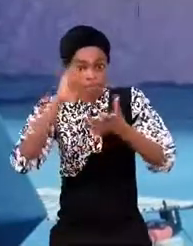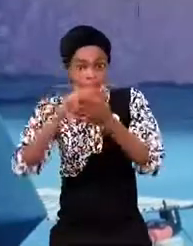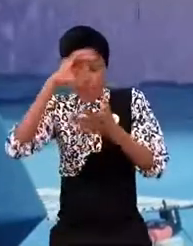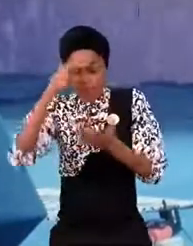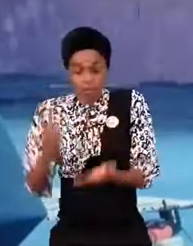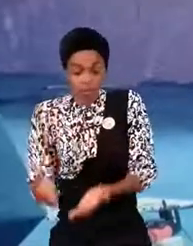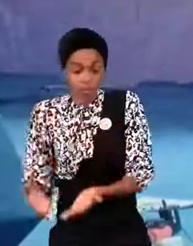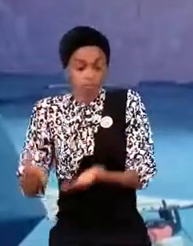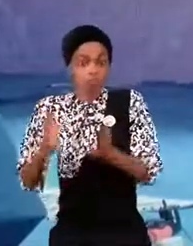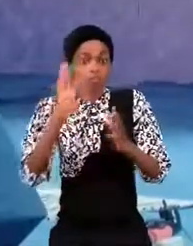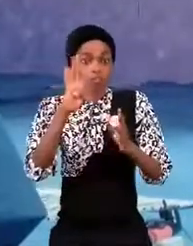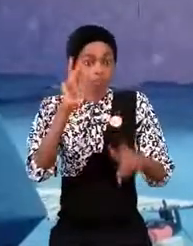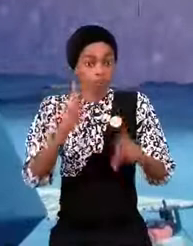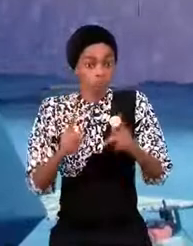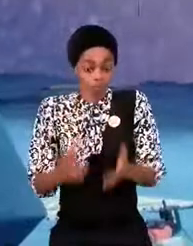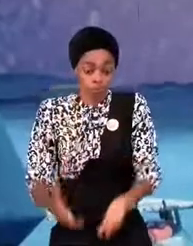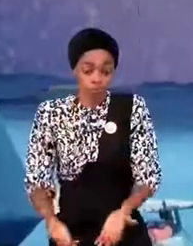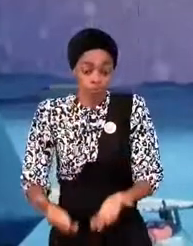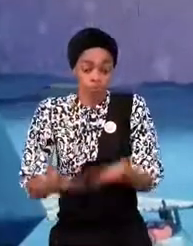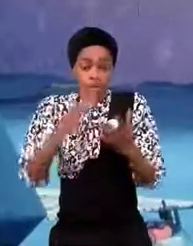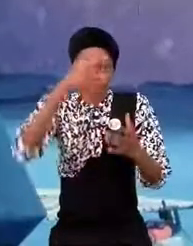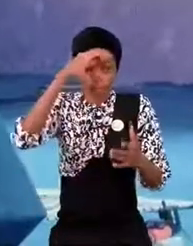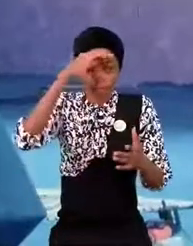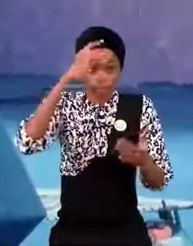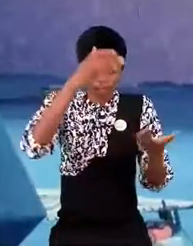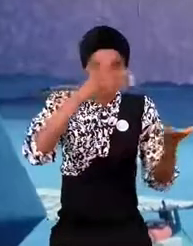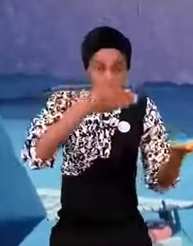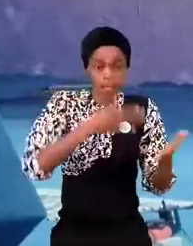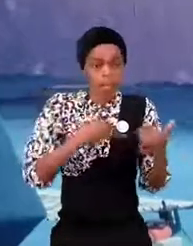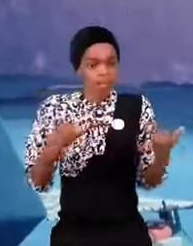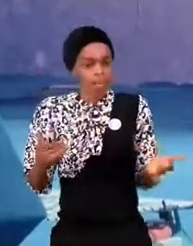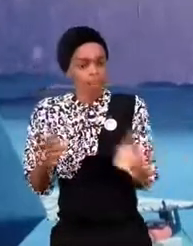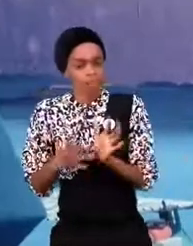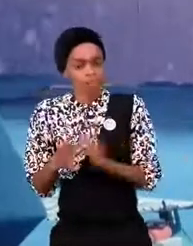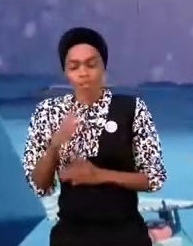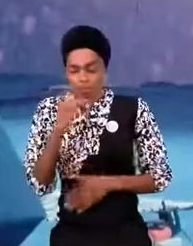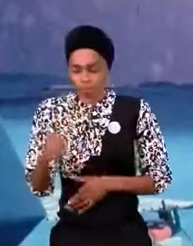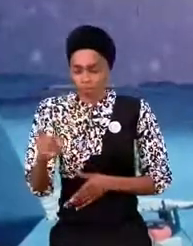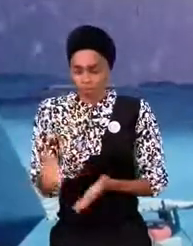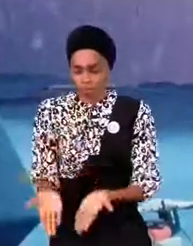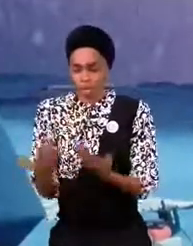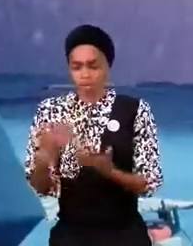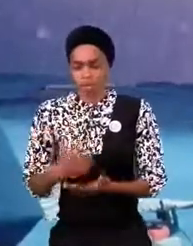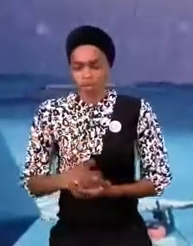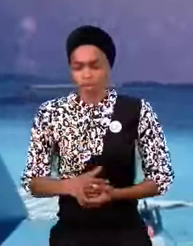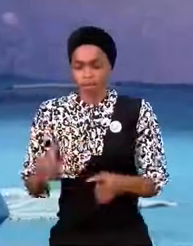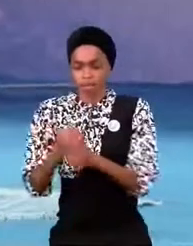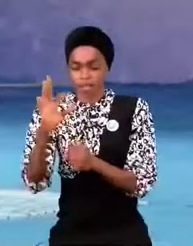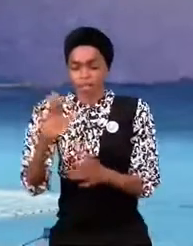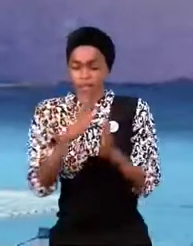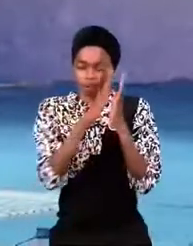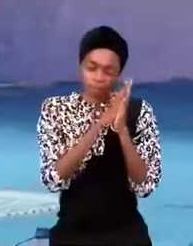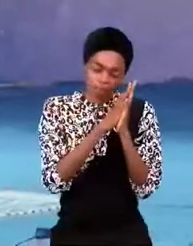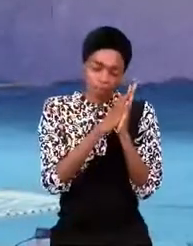dit, lève-toi, prends ton lit et va dans ta maison. Dans ta maison. Verset